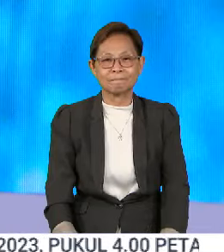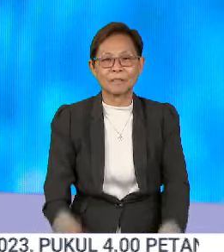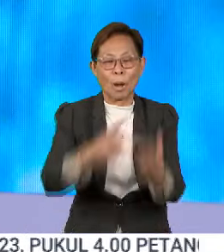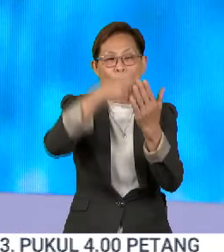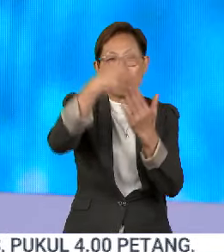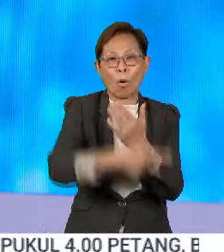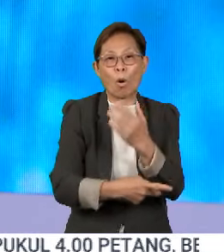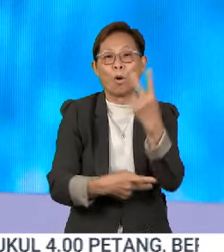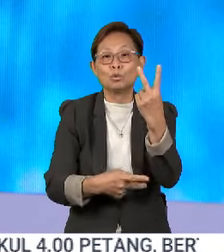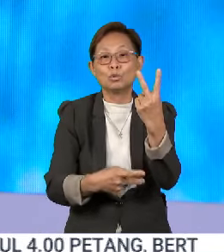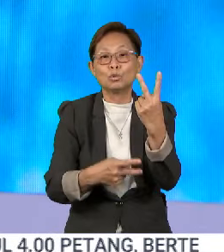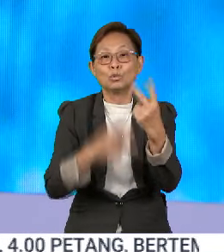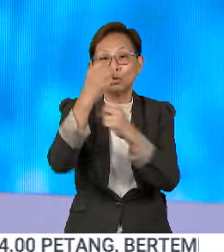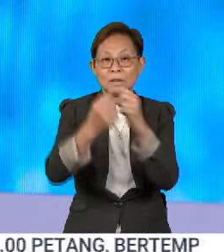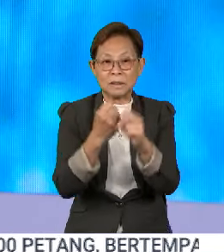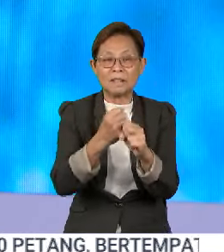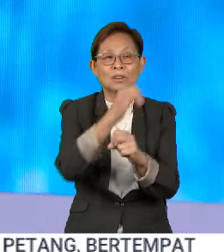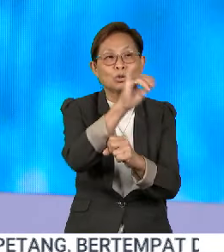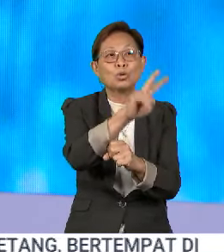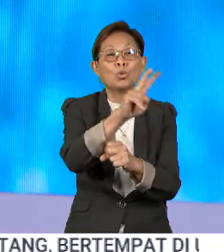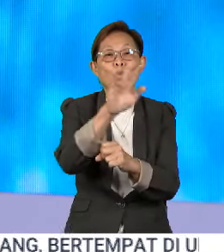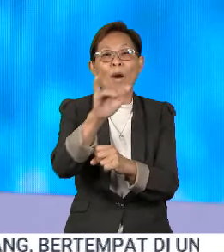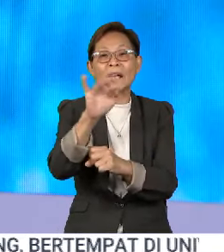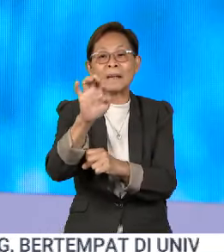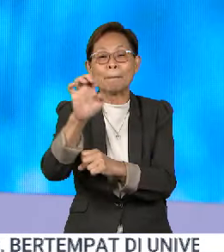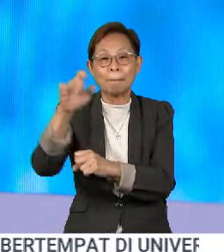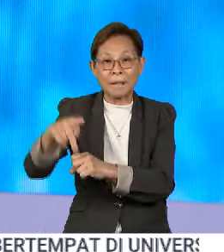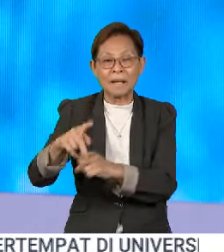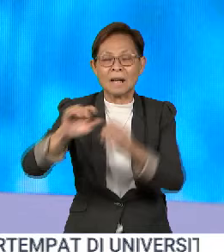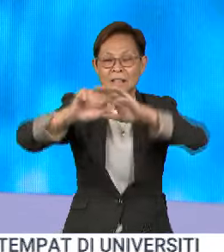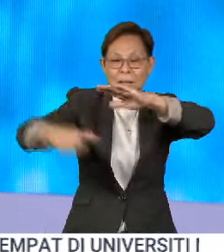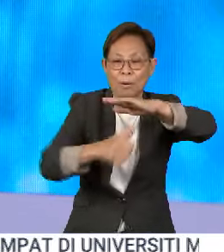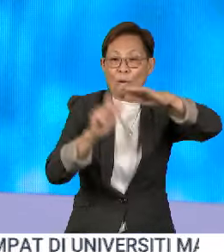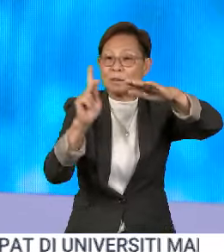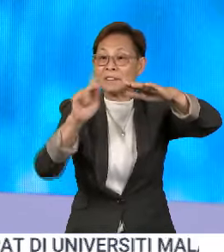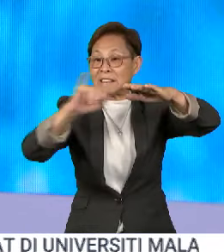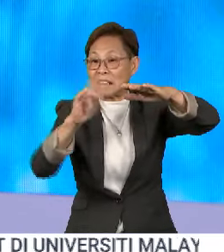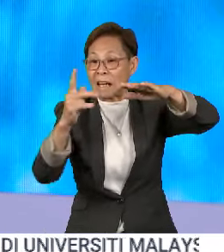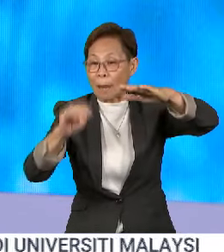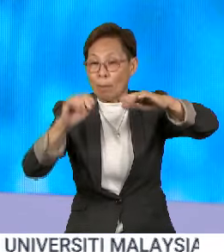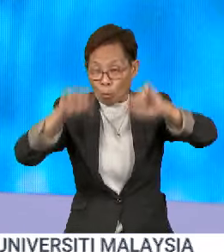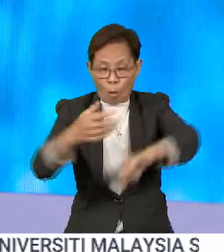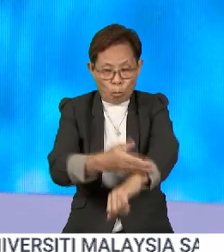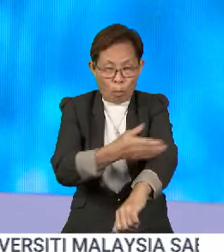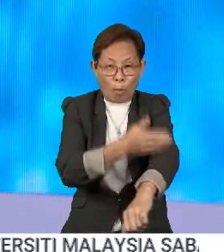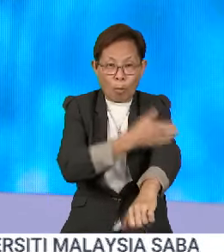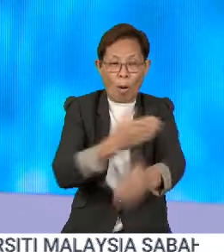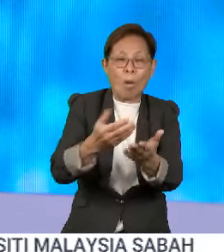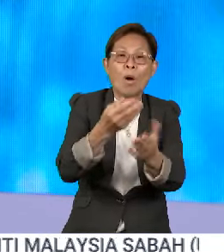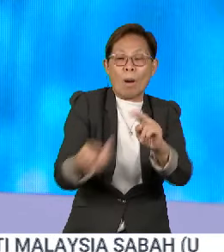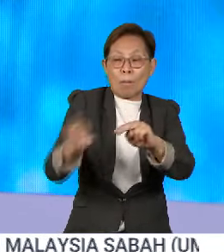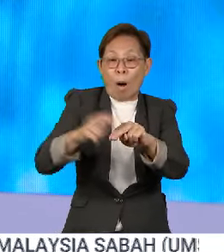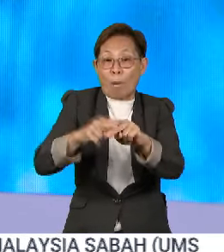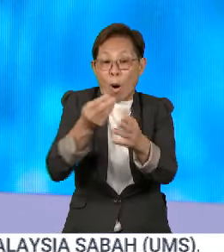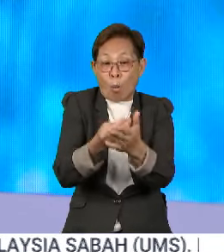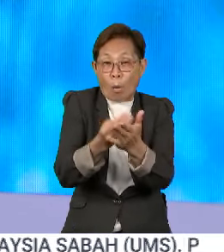Projek 2 Years Exit 2 YEP di bawah Jabatan Kebajikan Masyarakat JKM mampu tingkatkan taraf pendapatan golongan